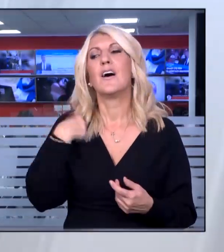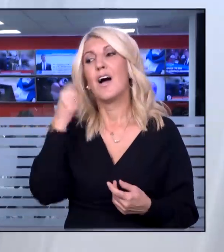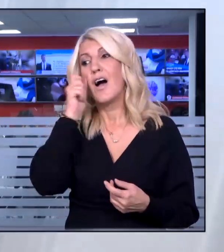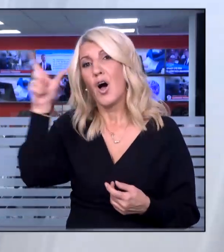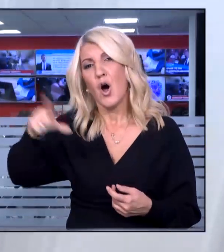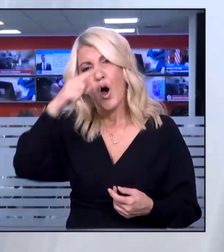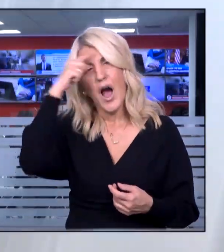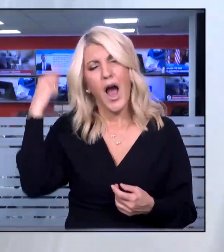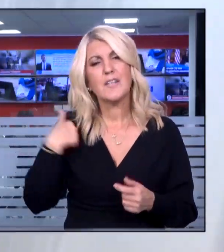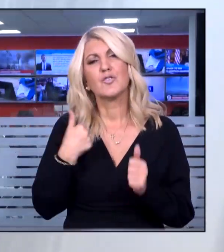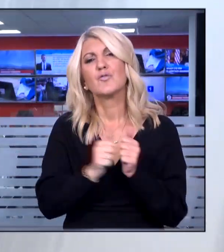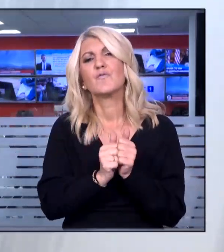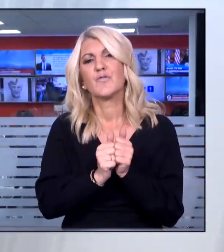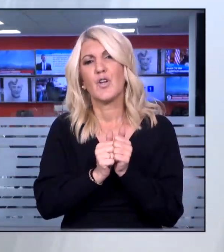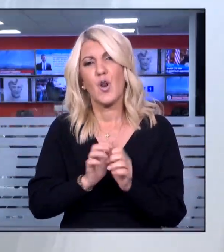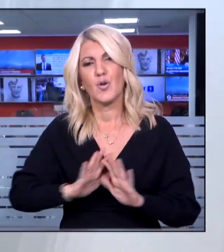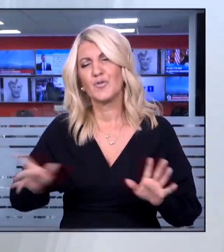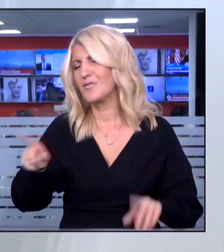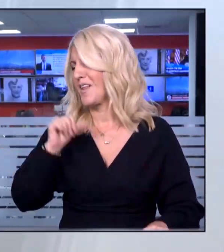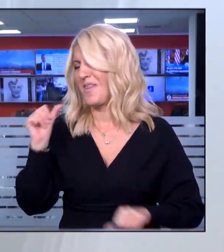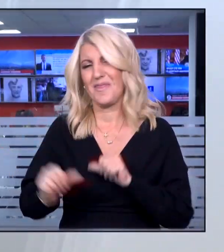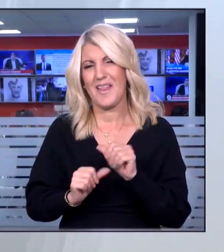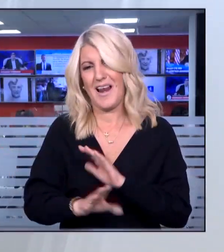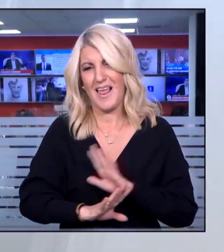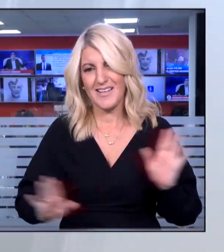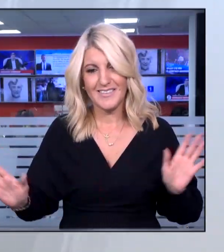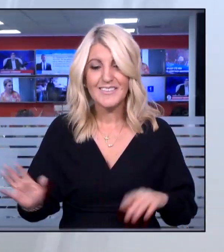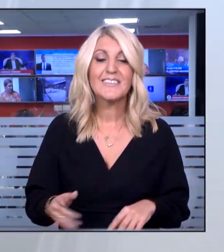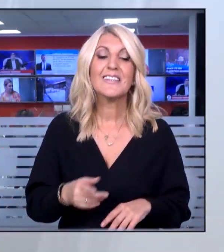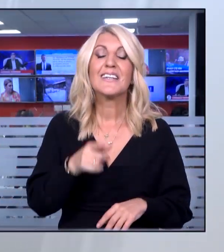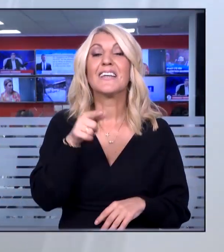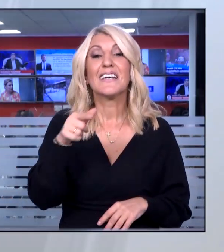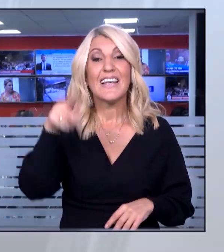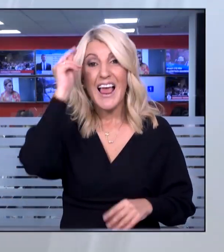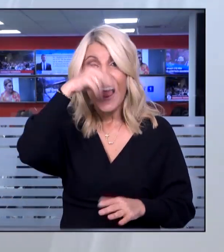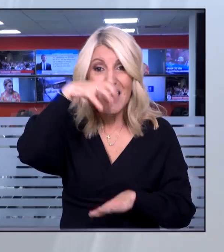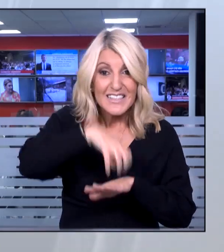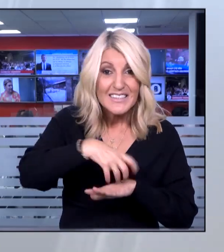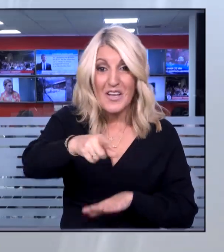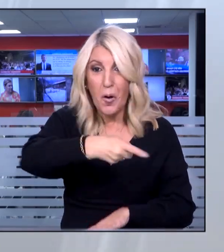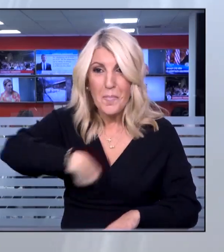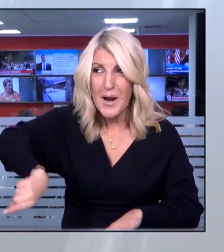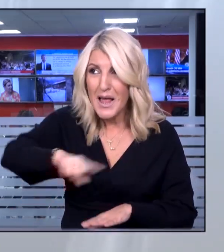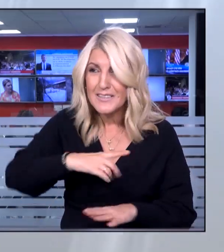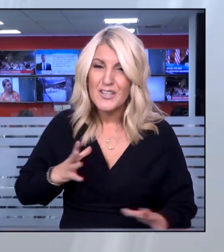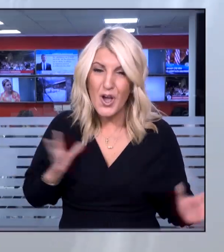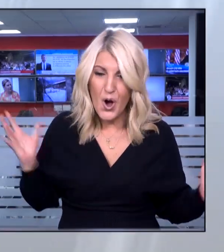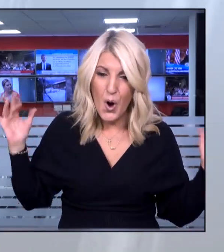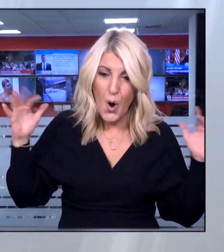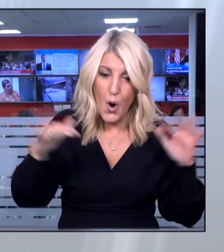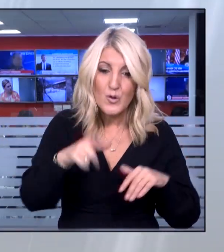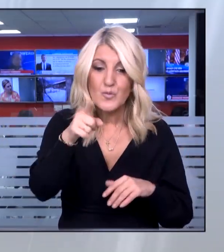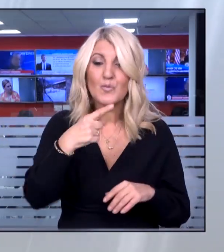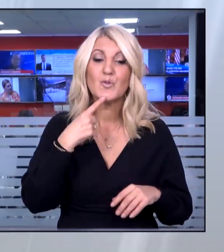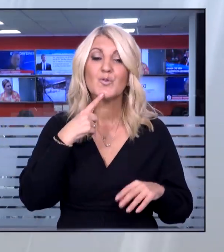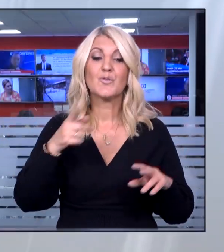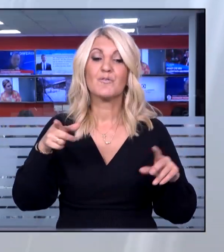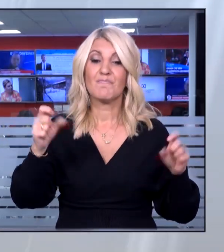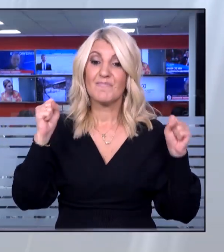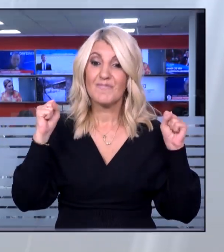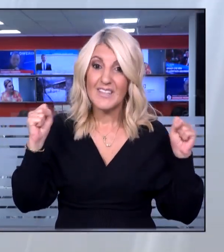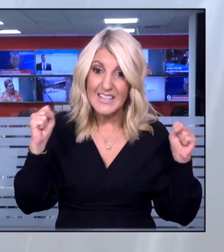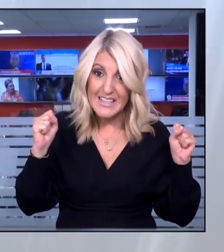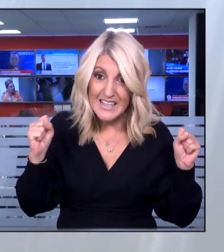δεν αλλάζουν. Η εκκλησία και η πλατεία γέμισαν κόσμο και ευχές. Να είναι γεροί, να είναι ευτυχισμένοι και